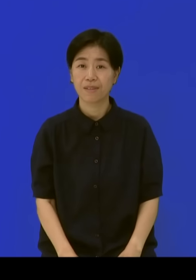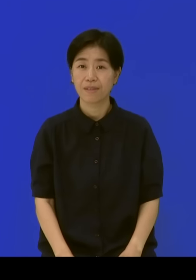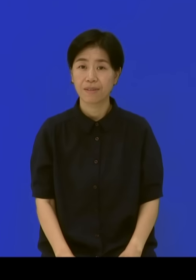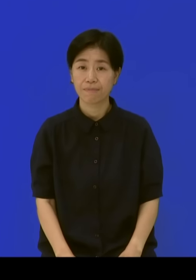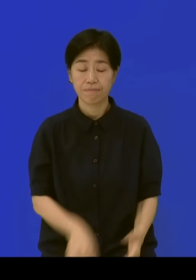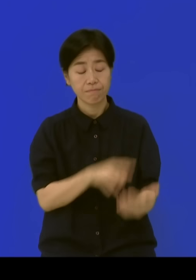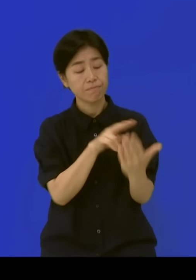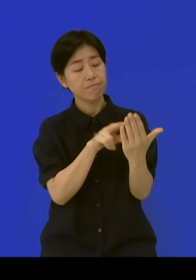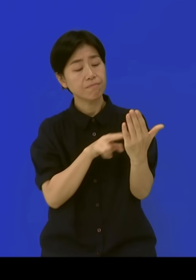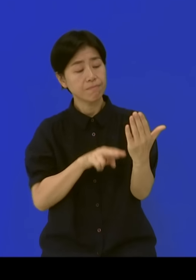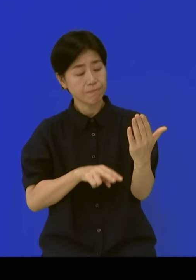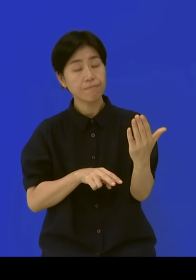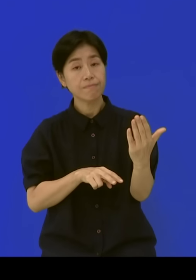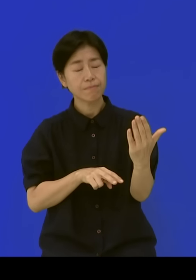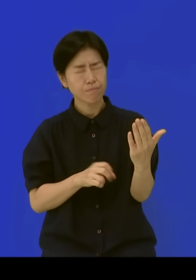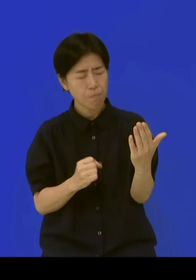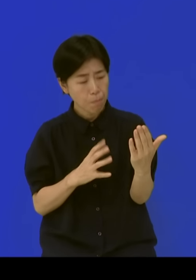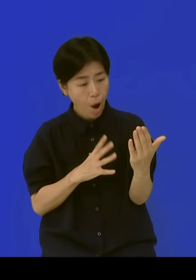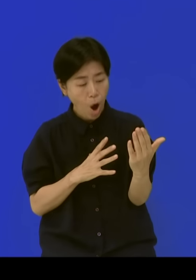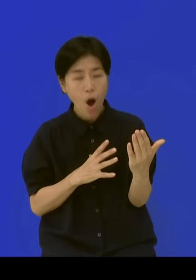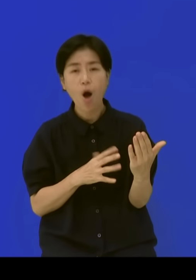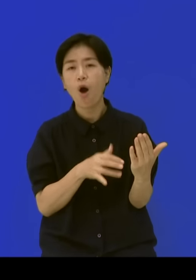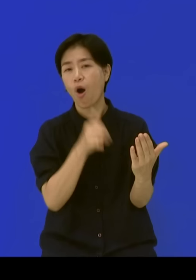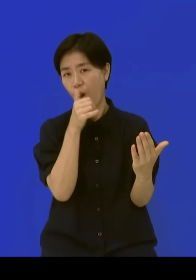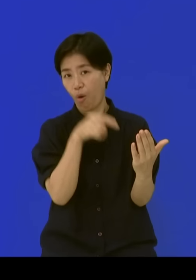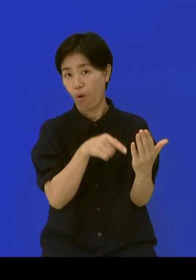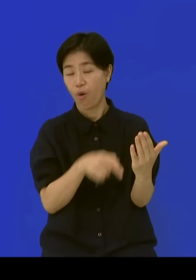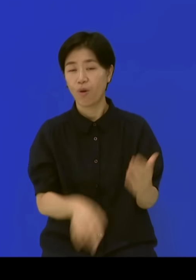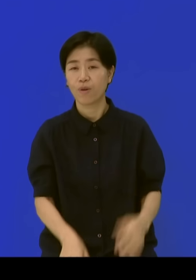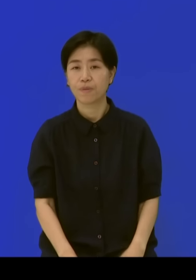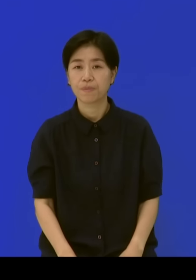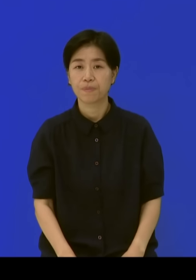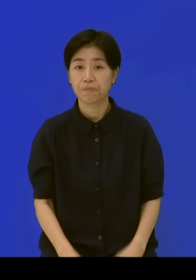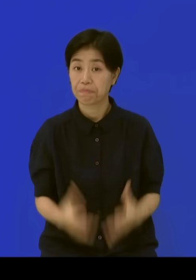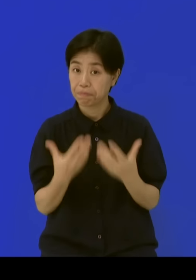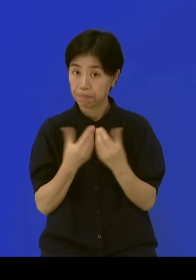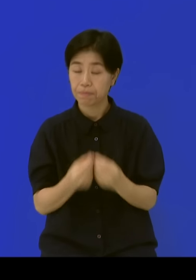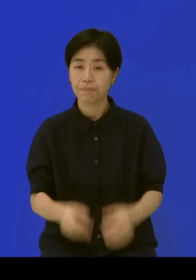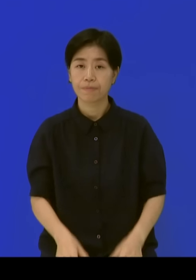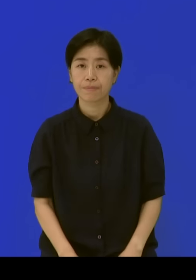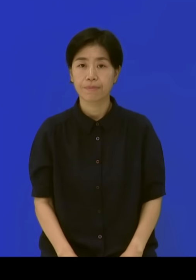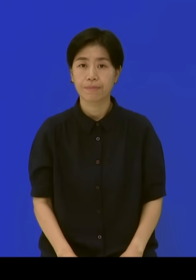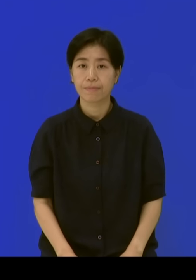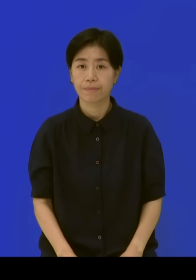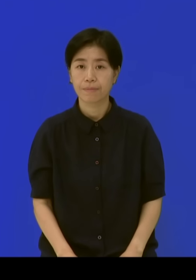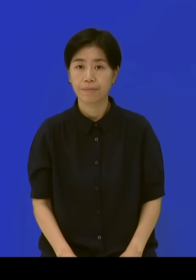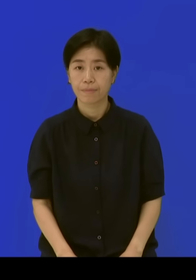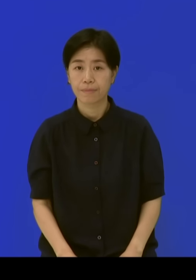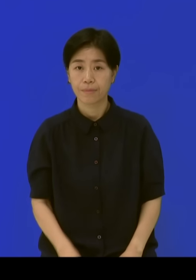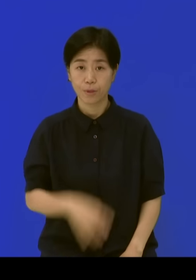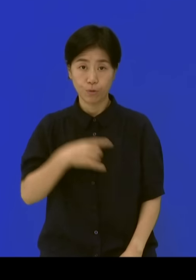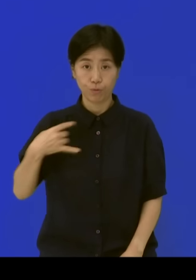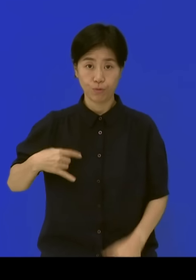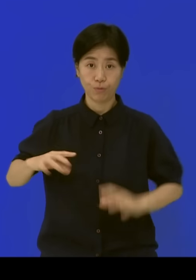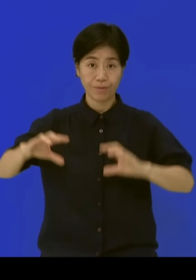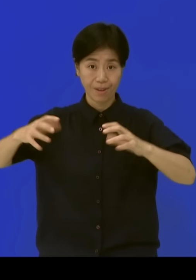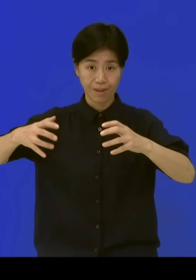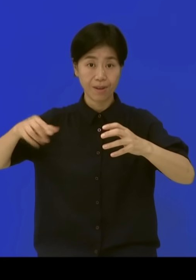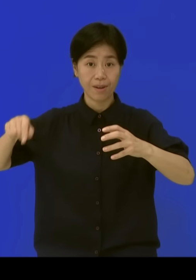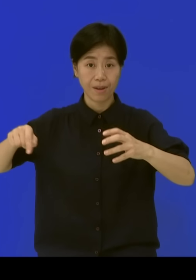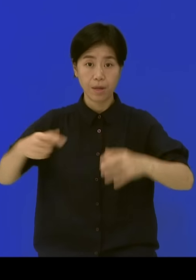읽었는데 거기에 되게 놀라운 내용들이 있었던 거죠. 예를 들면 중국이란 나라에